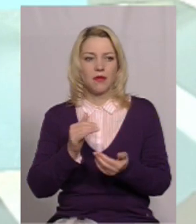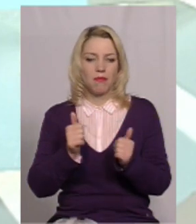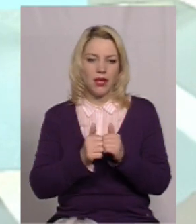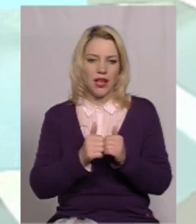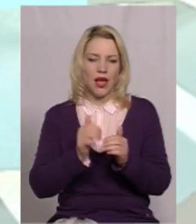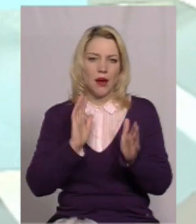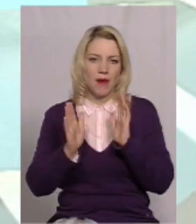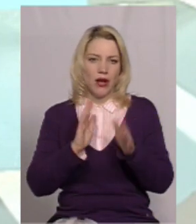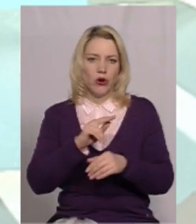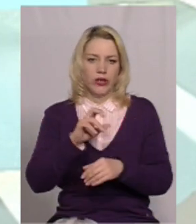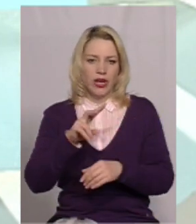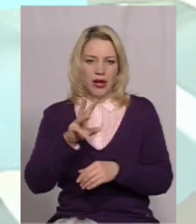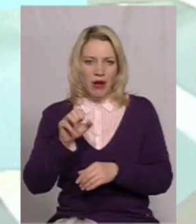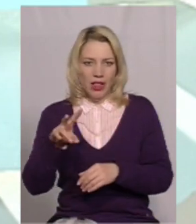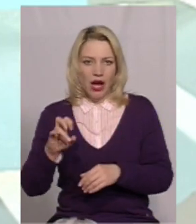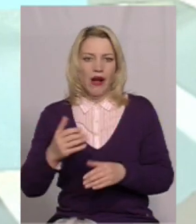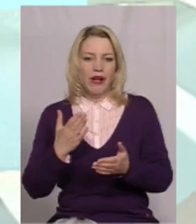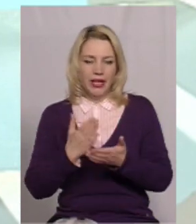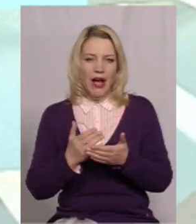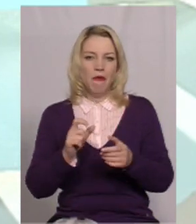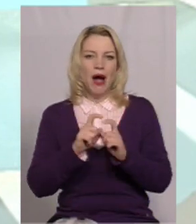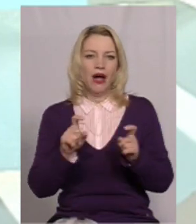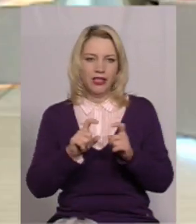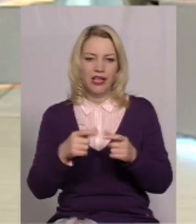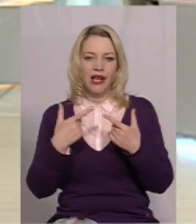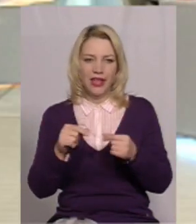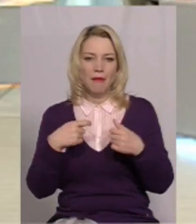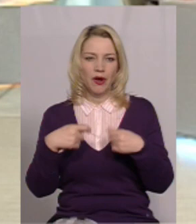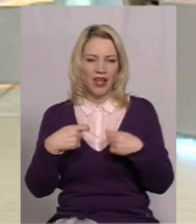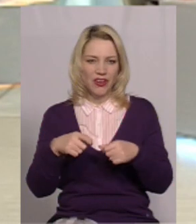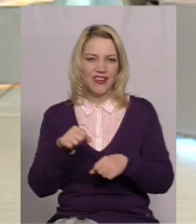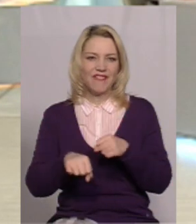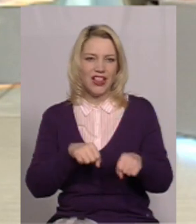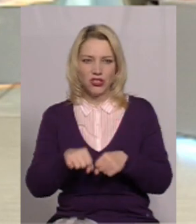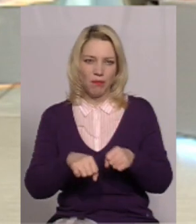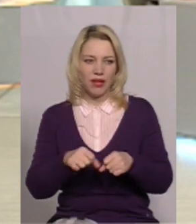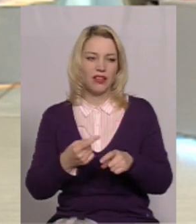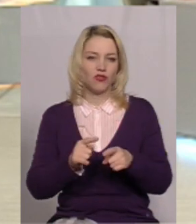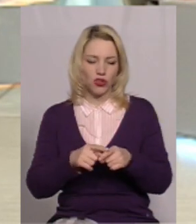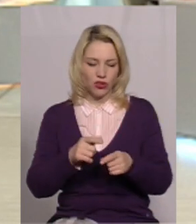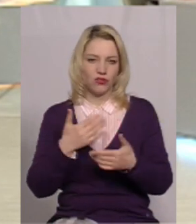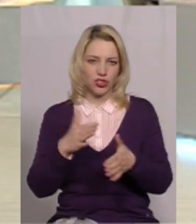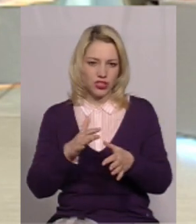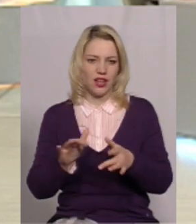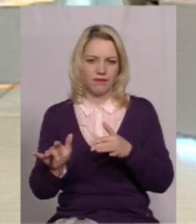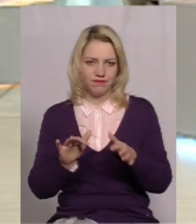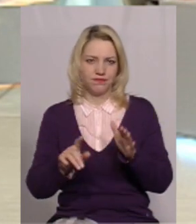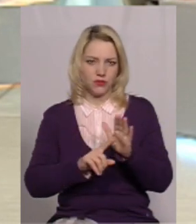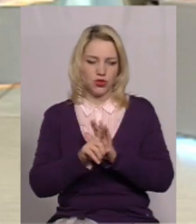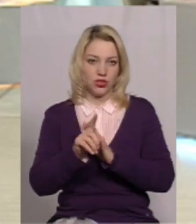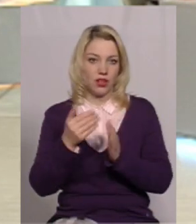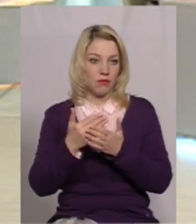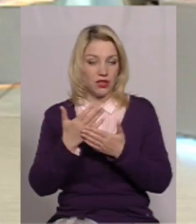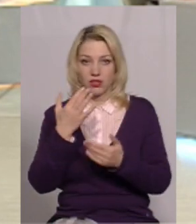біля парку Чекмана, воно є в магазинах, де продають велосипеди. Тобто воно набирає руху, якщо згадати,